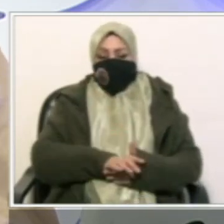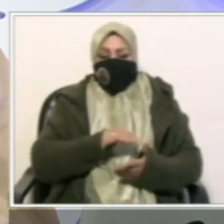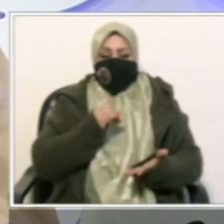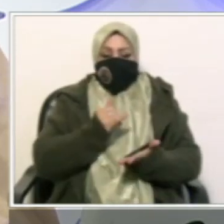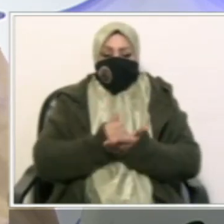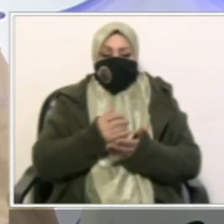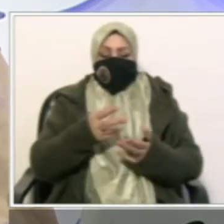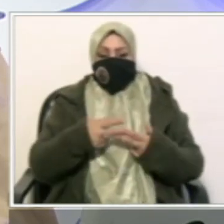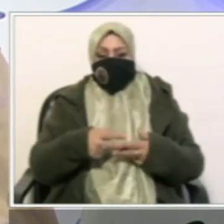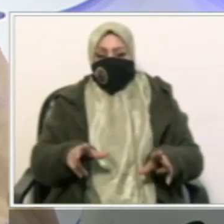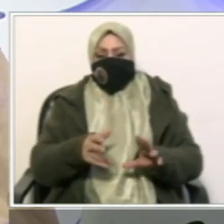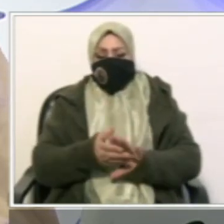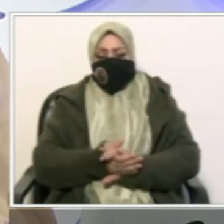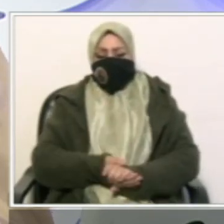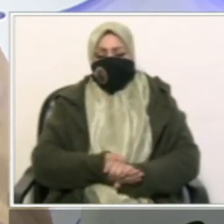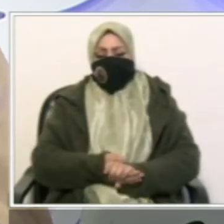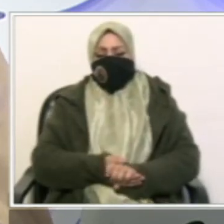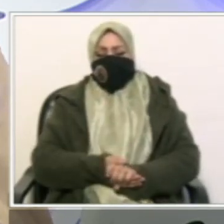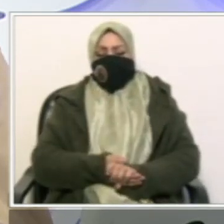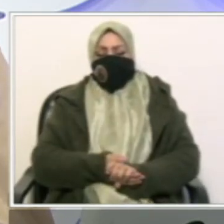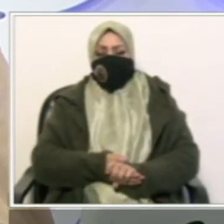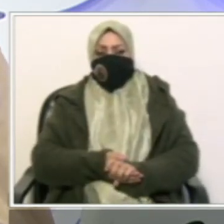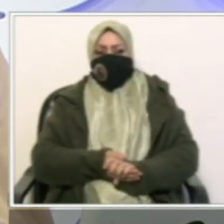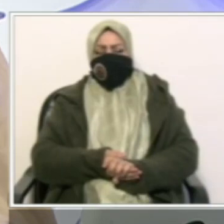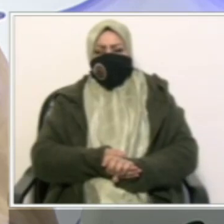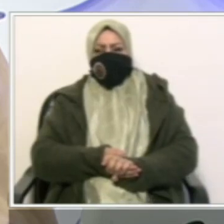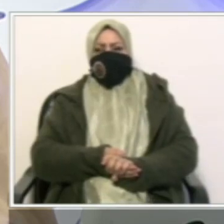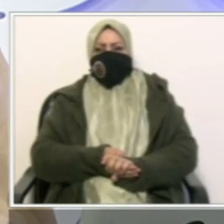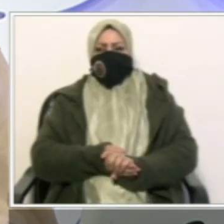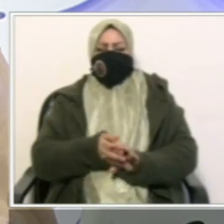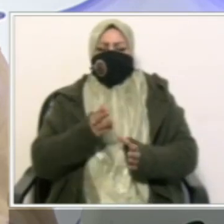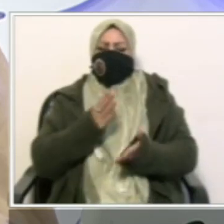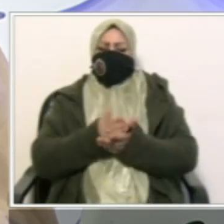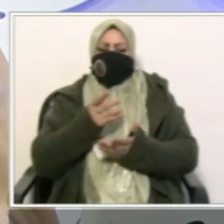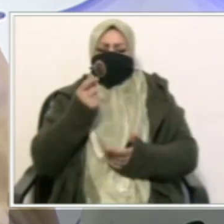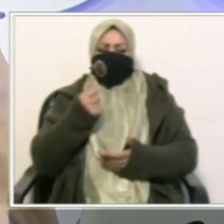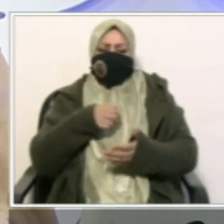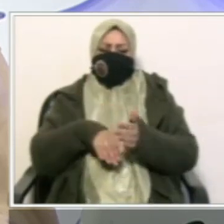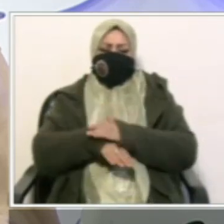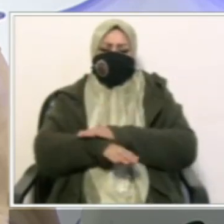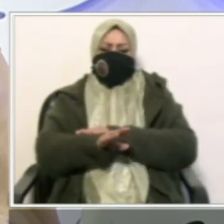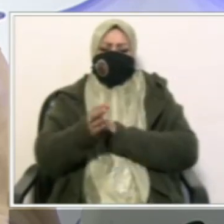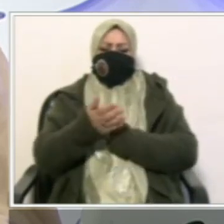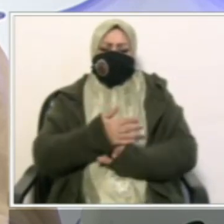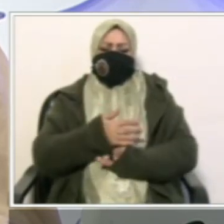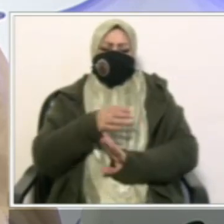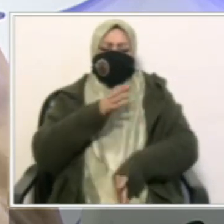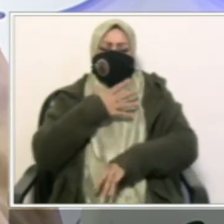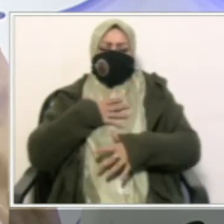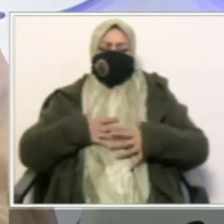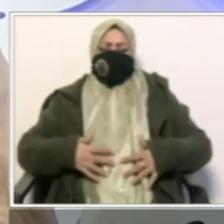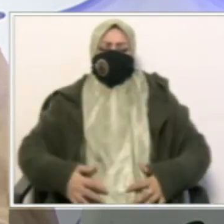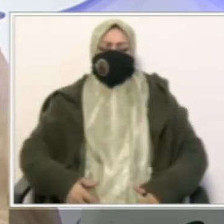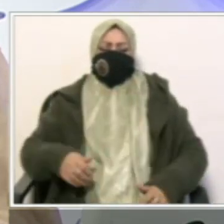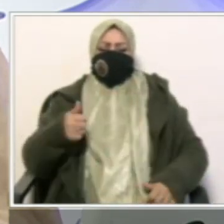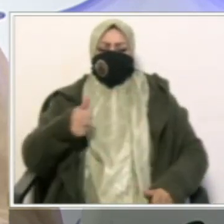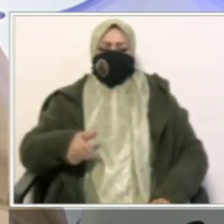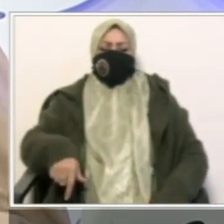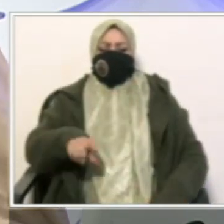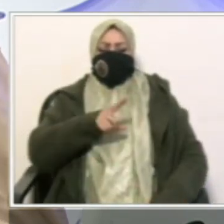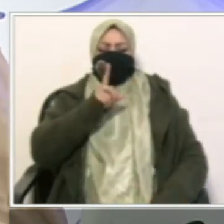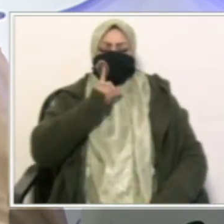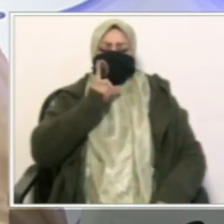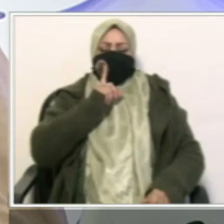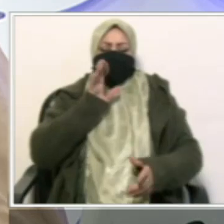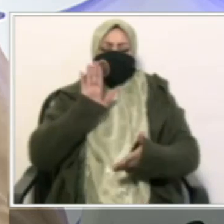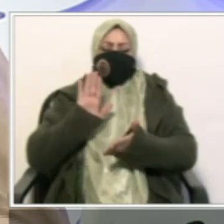المال أن يقطع صلاته، وكذلك للحفاظ على صحة والدته وخدمتها. لكن كما أخبرتك